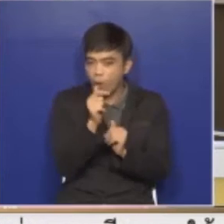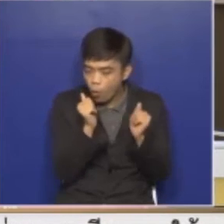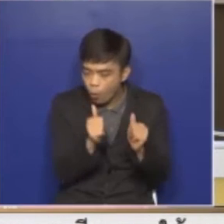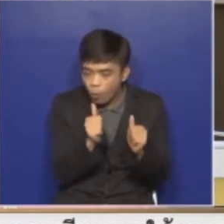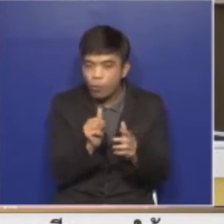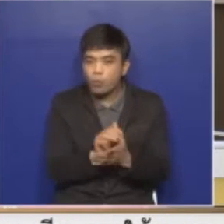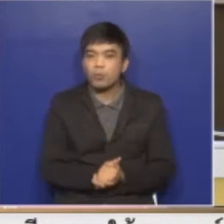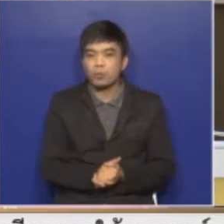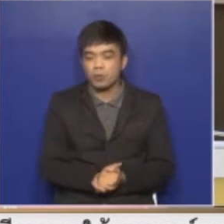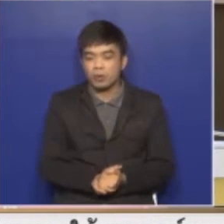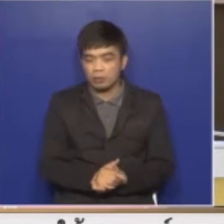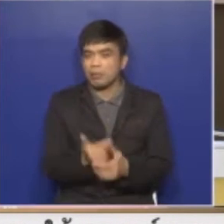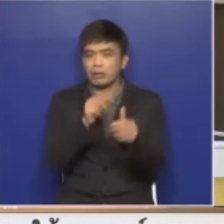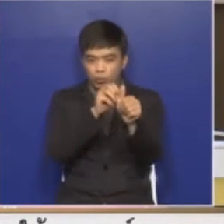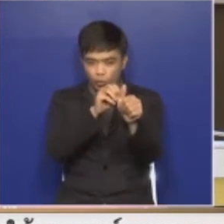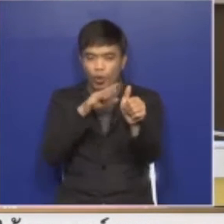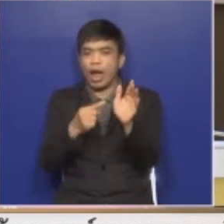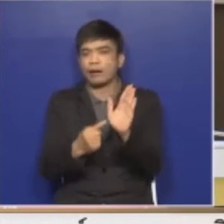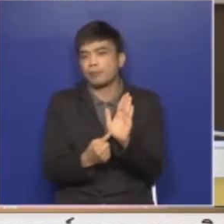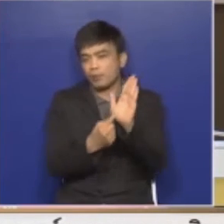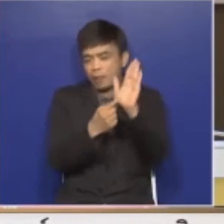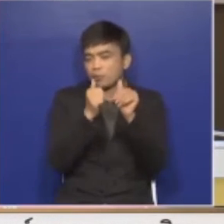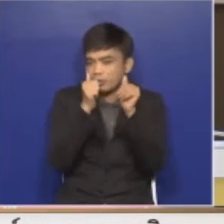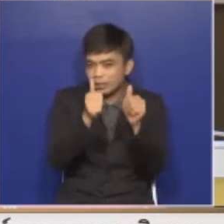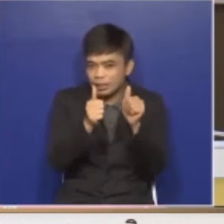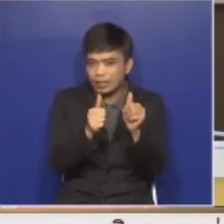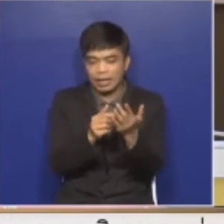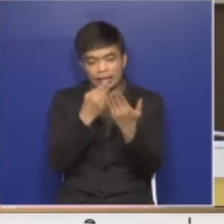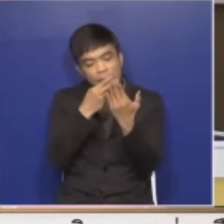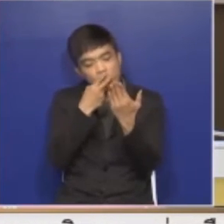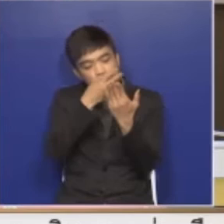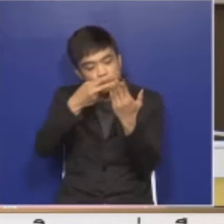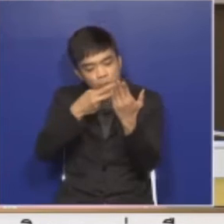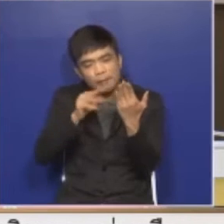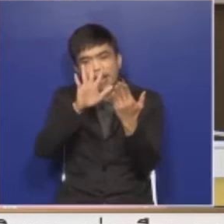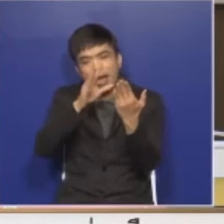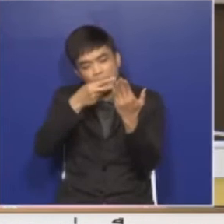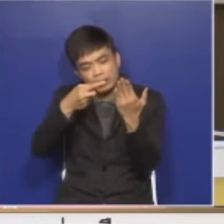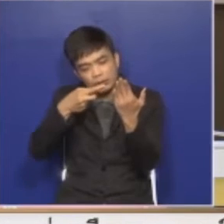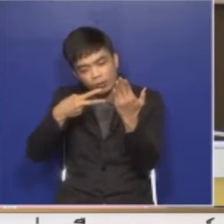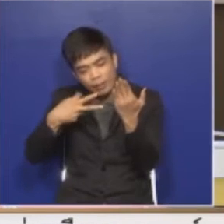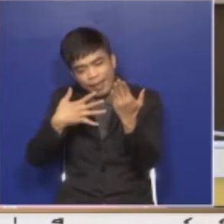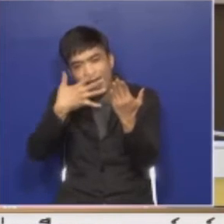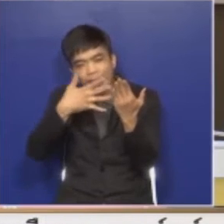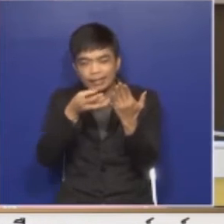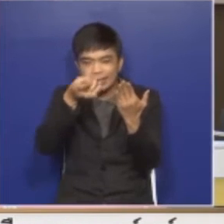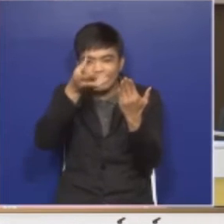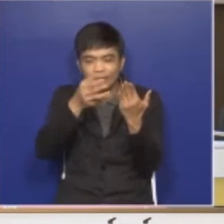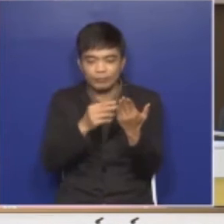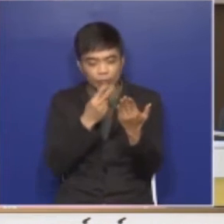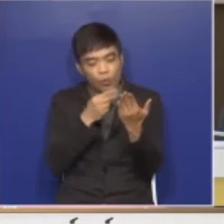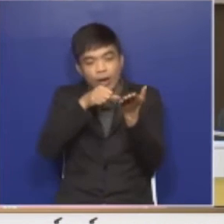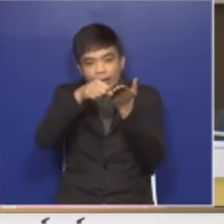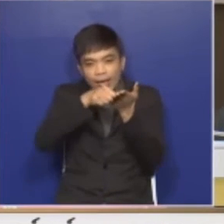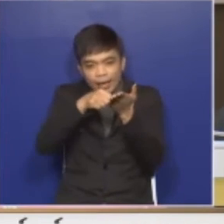นี้นะครับเป็นบทเรียนที่สำคัญที่สุดแต่ว่าท่านมีอยู่ประมาณ 5-6กันครับอันหนึ่งในนี้ก็คือว่าจะต้องมีการ